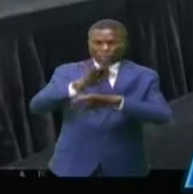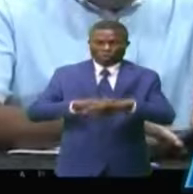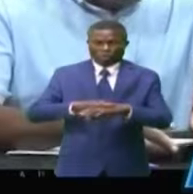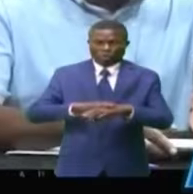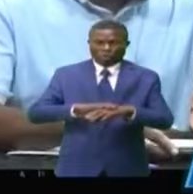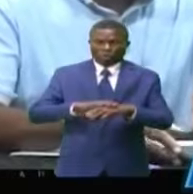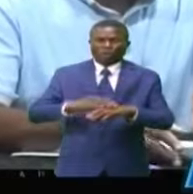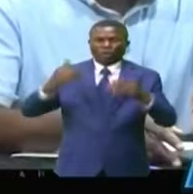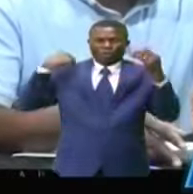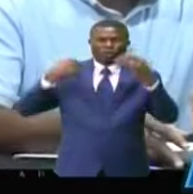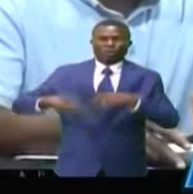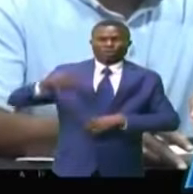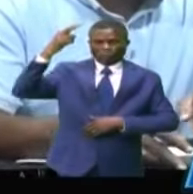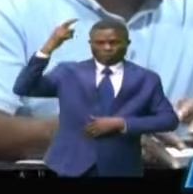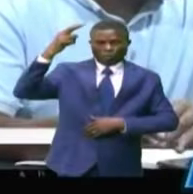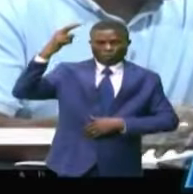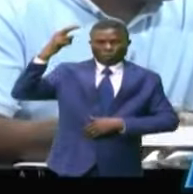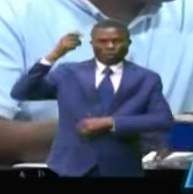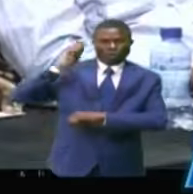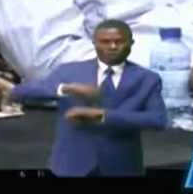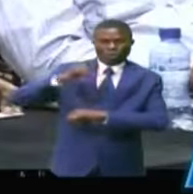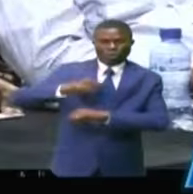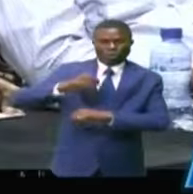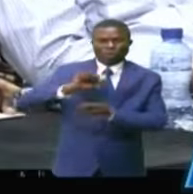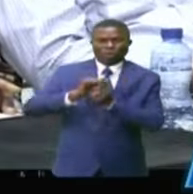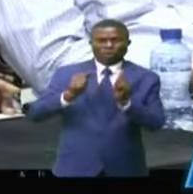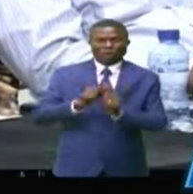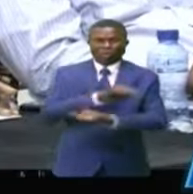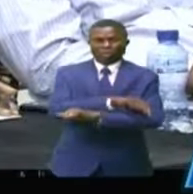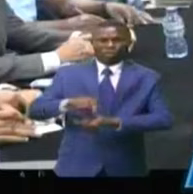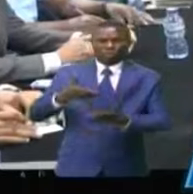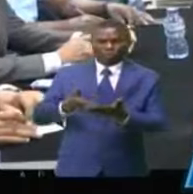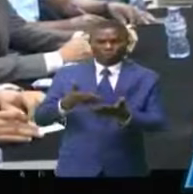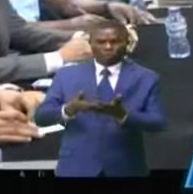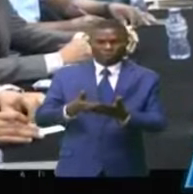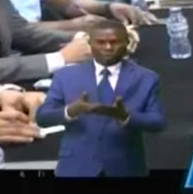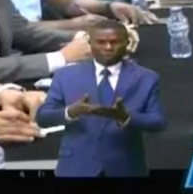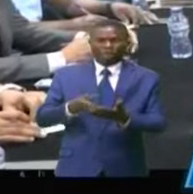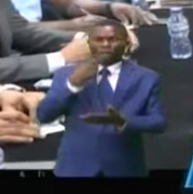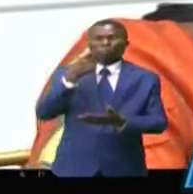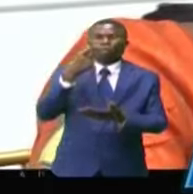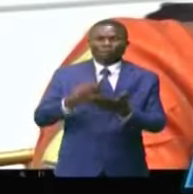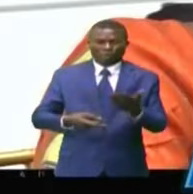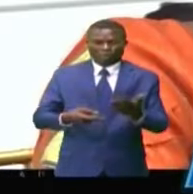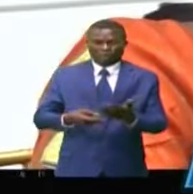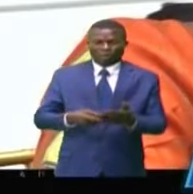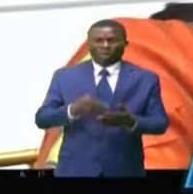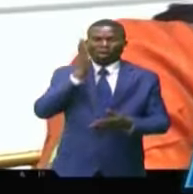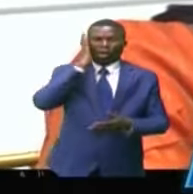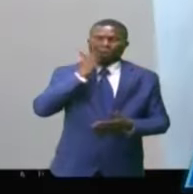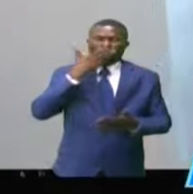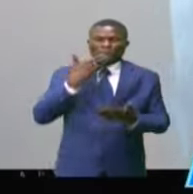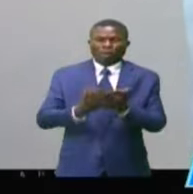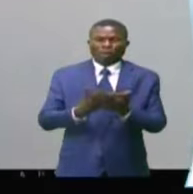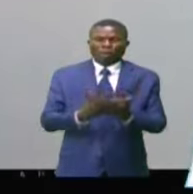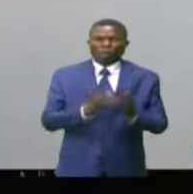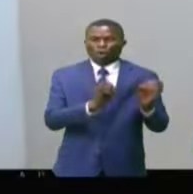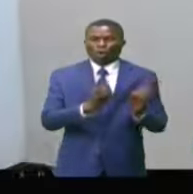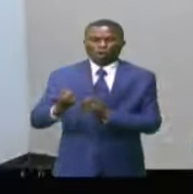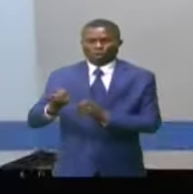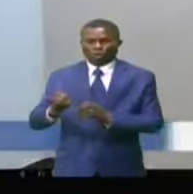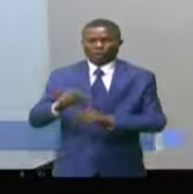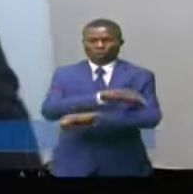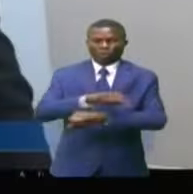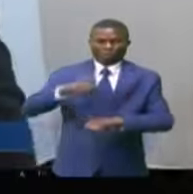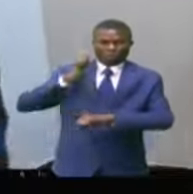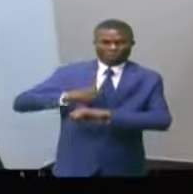plus haut magistrat du siège dans le ressort de la Cour. Il assure à ce titre la bonne organisation des juridictions de